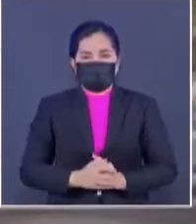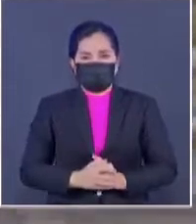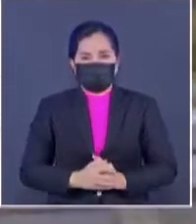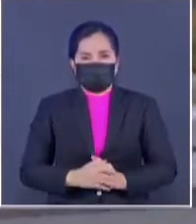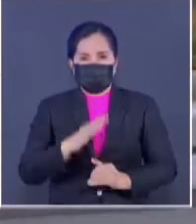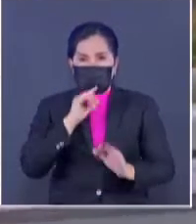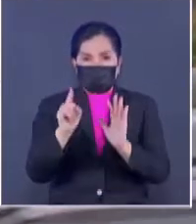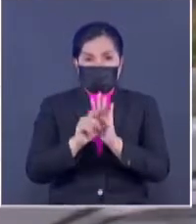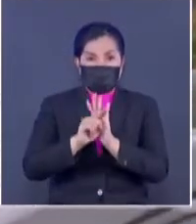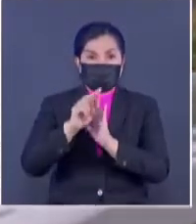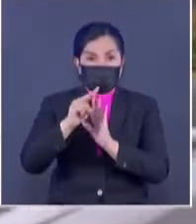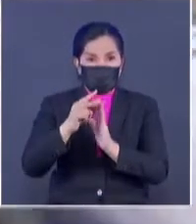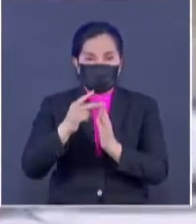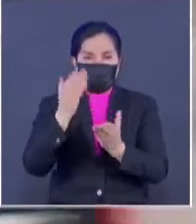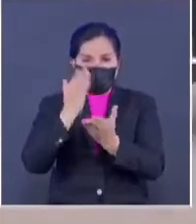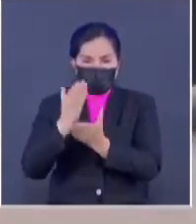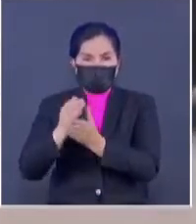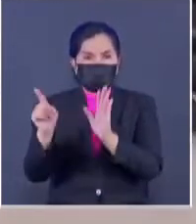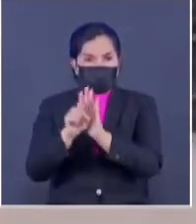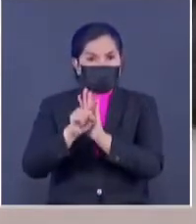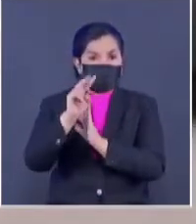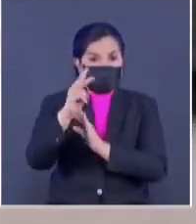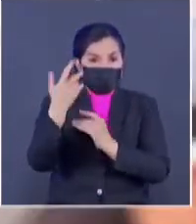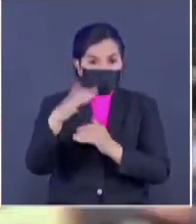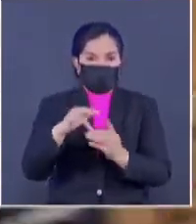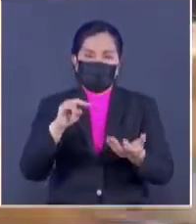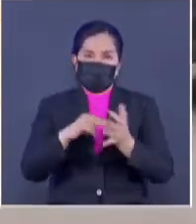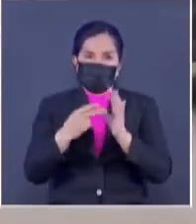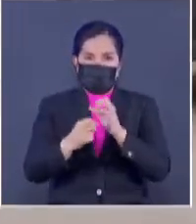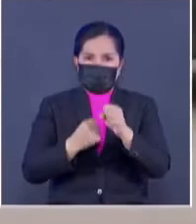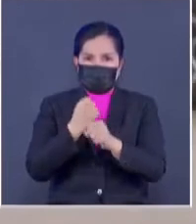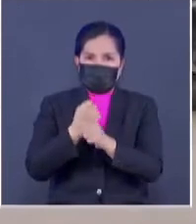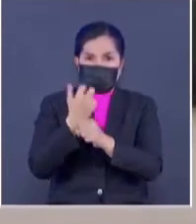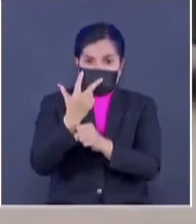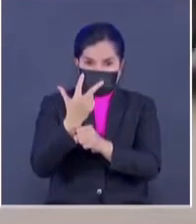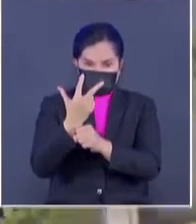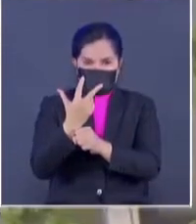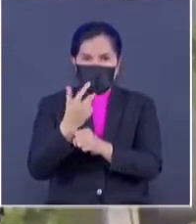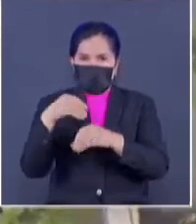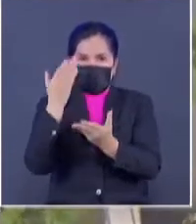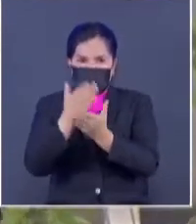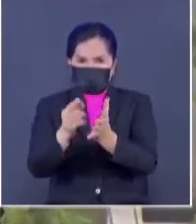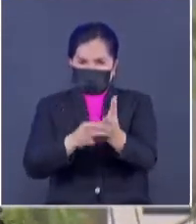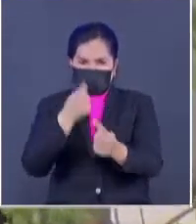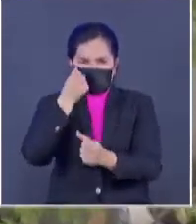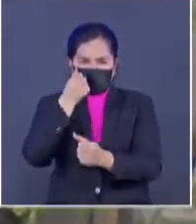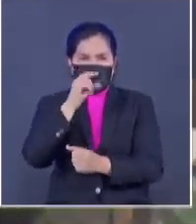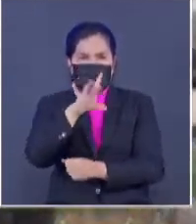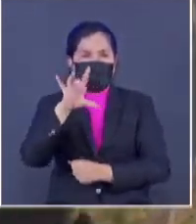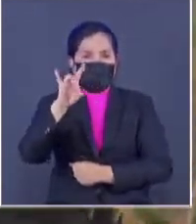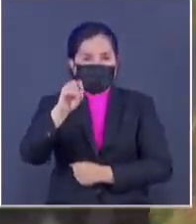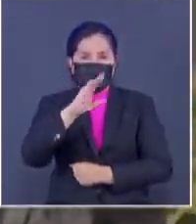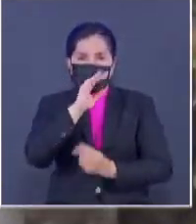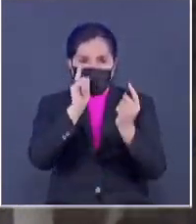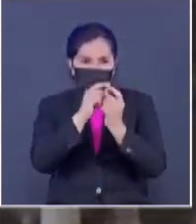ถเกิน2ครั้งภายใน3ปีจะถูกพักใช้ใบอนุญาต180วันหากกระทำความผิดร้ายแรงอย่างเช่น